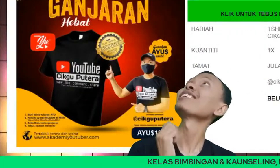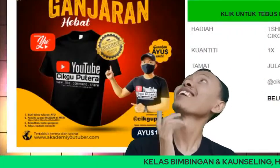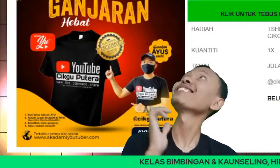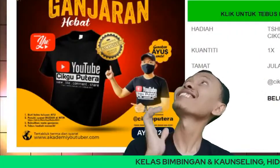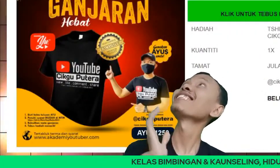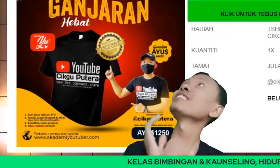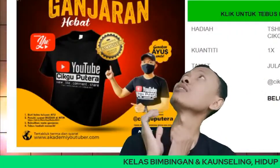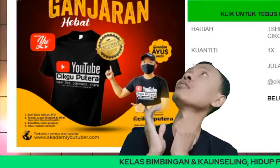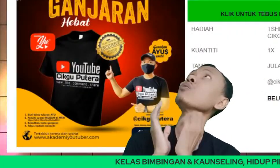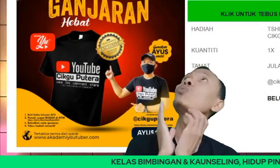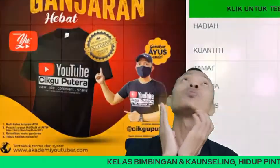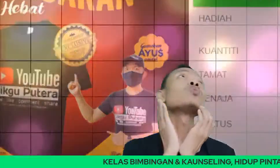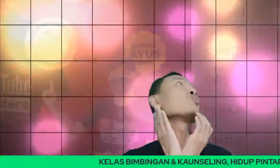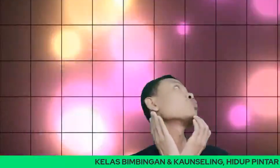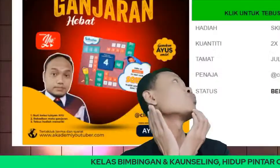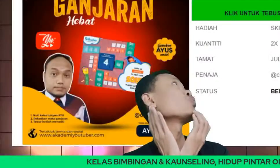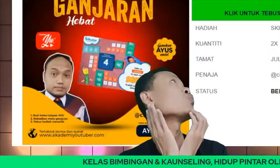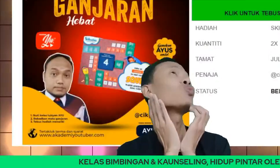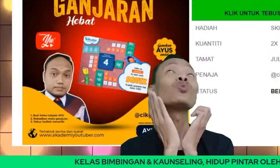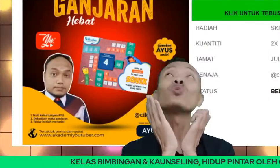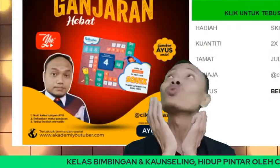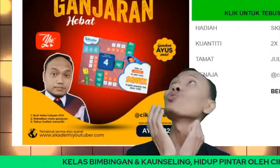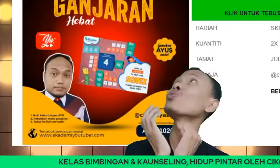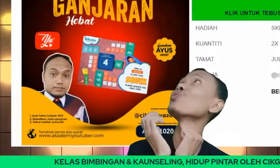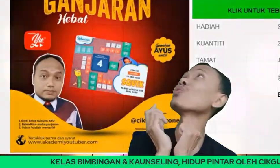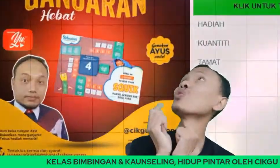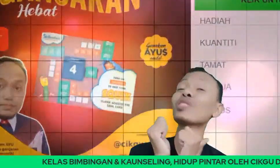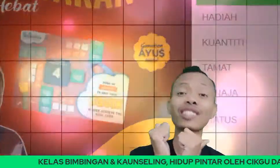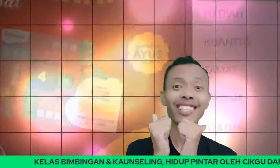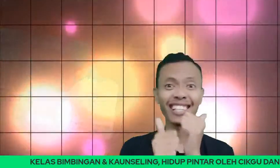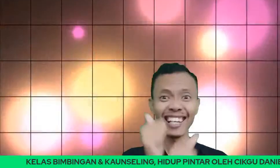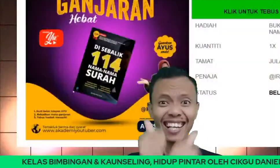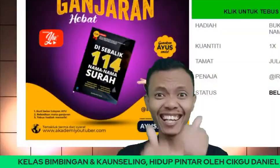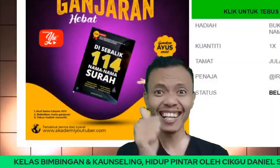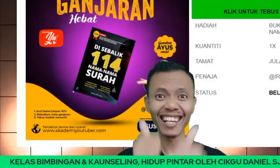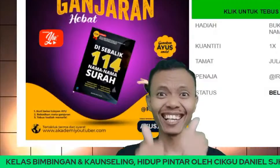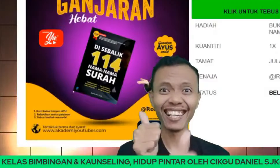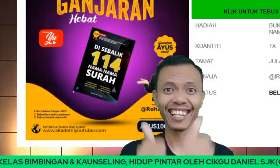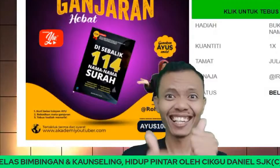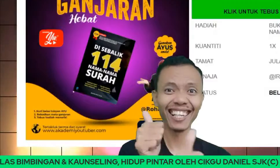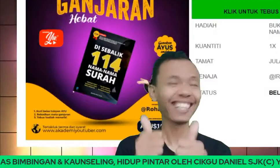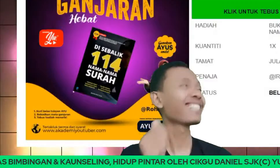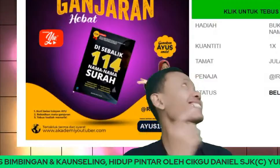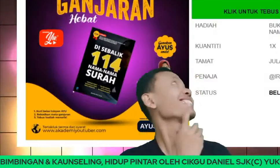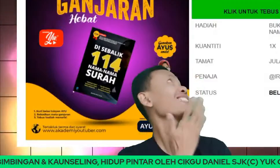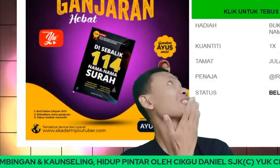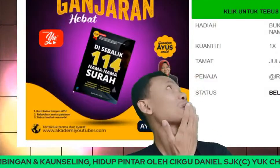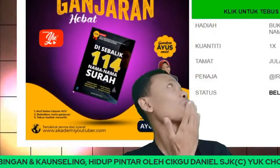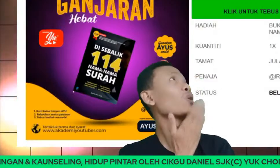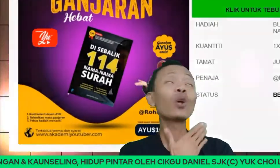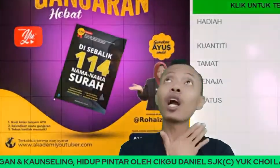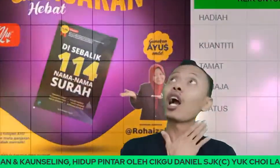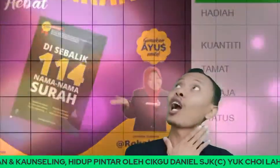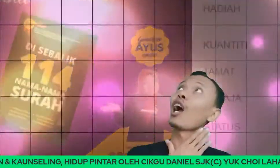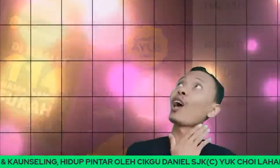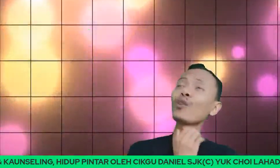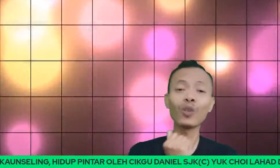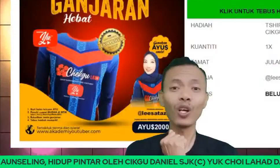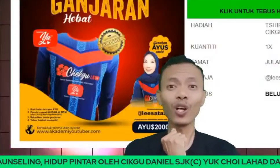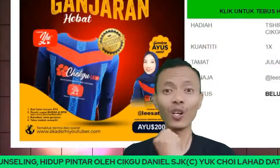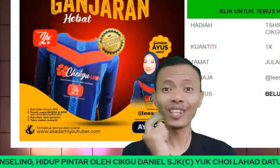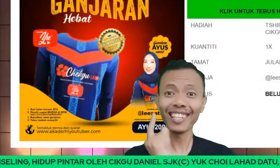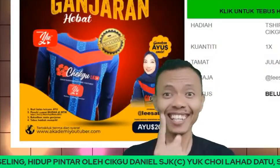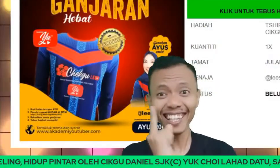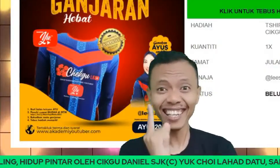kelas cucian online percuma Academy youtuber sambil mengucek mata kredit Anda dapat menukarkannya dengan